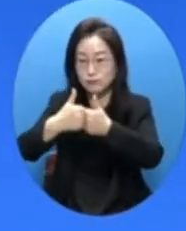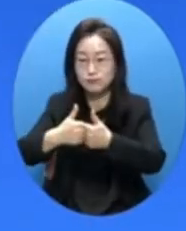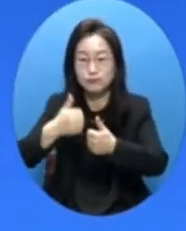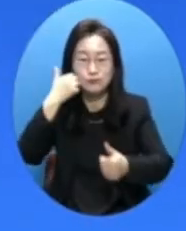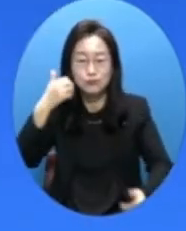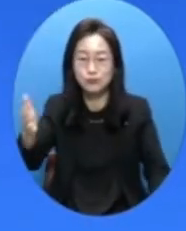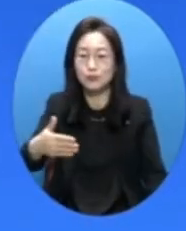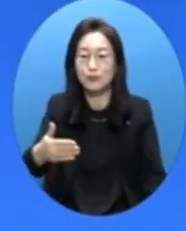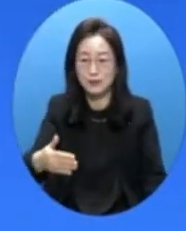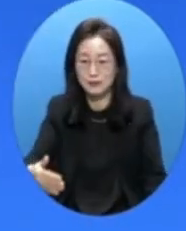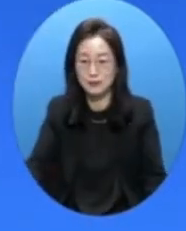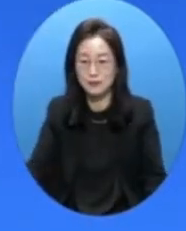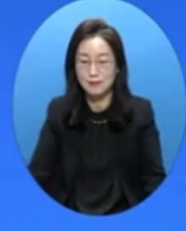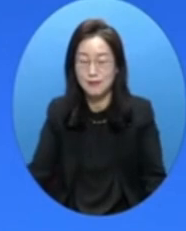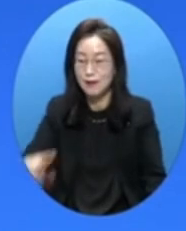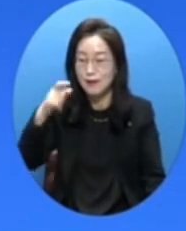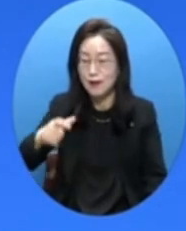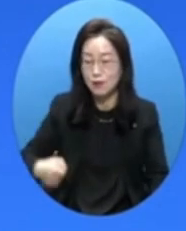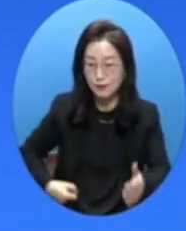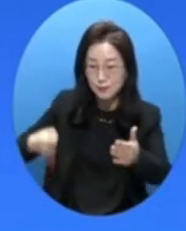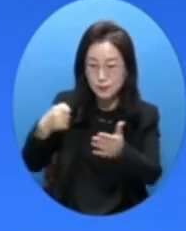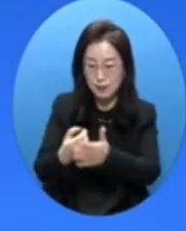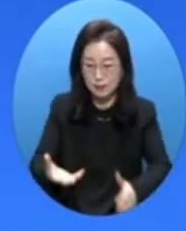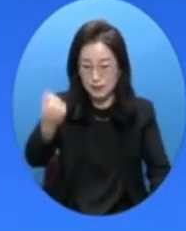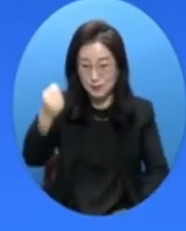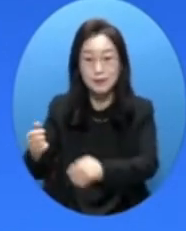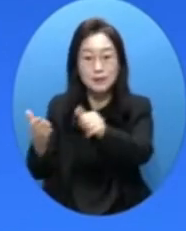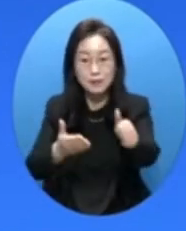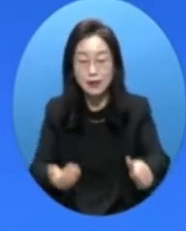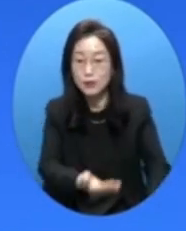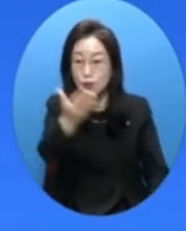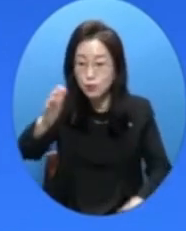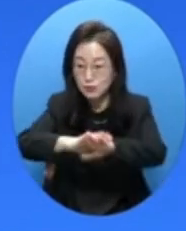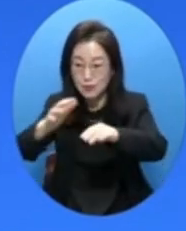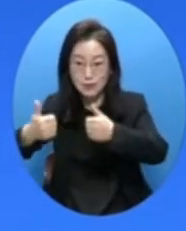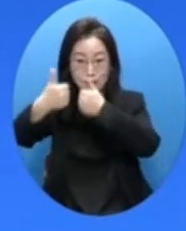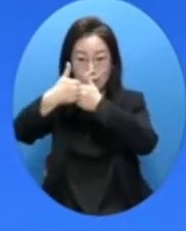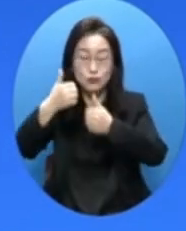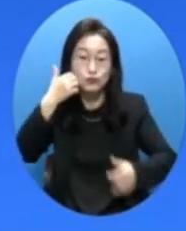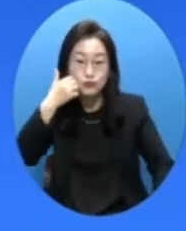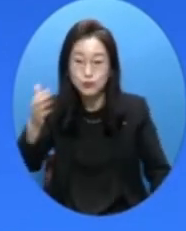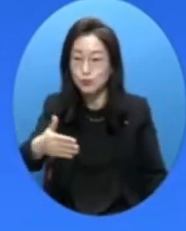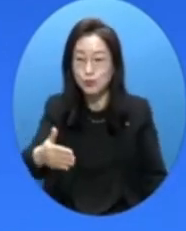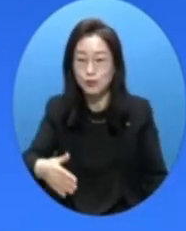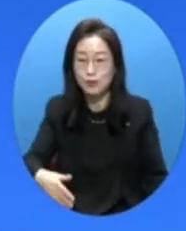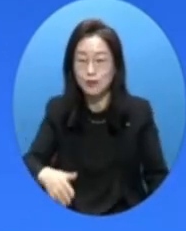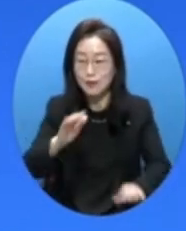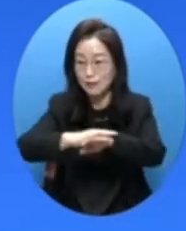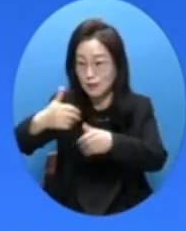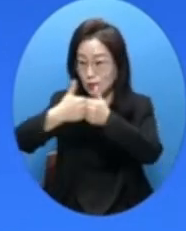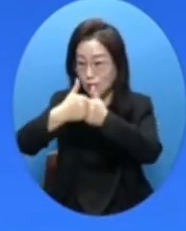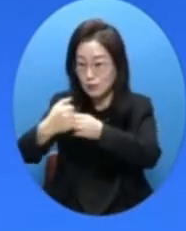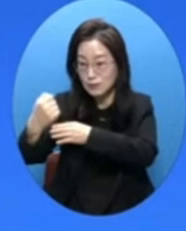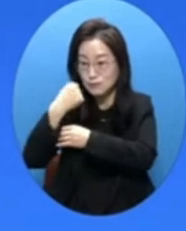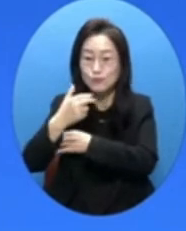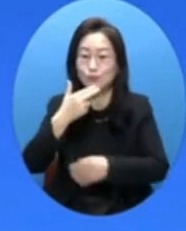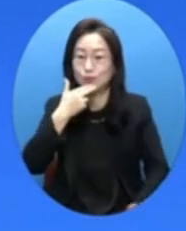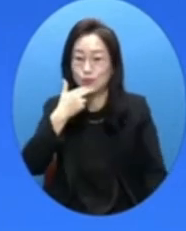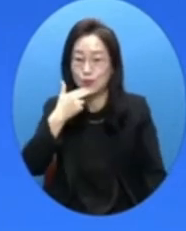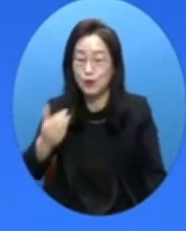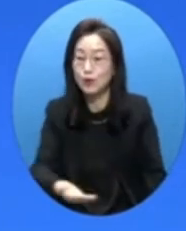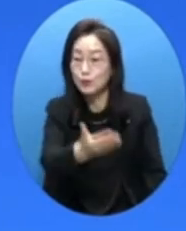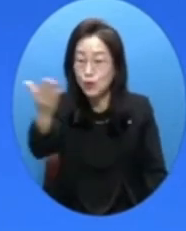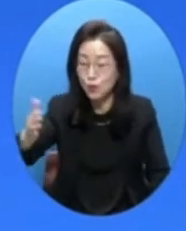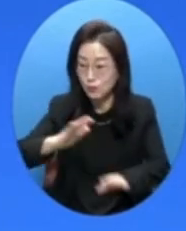없으리라. 강하고 담대하시기 바랍니다. 여러분을 대적할 자가 없습니다. 여러분을 대적할 세력이 없습니다. 여러분을